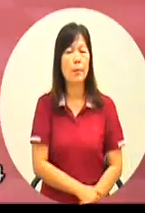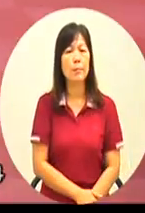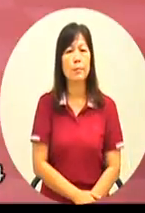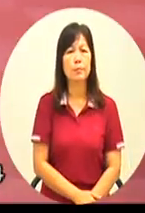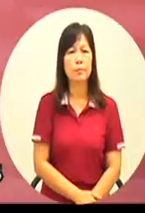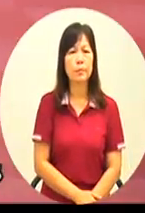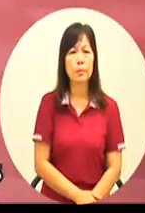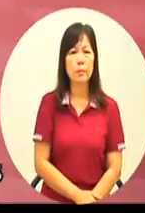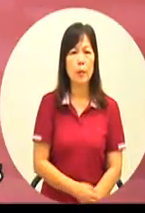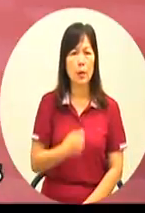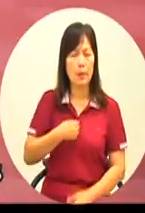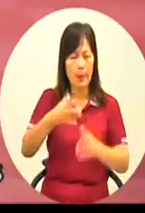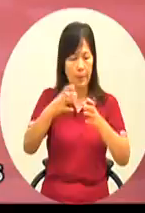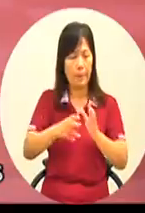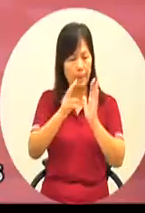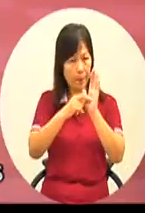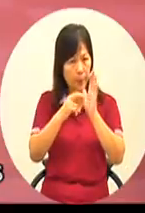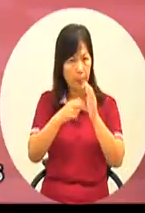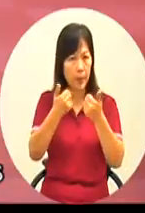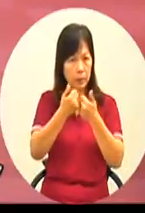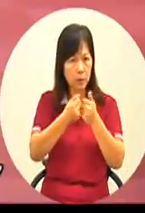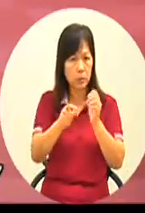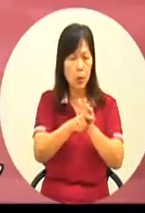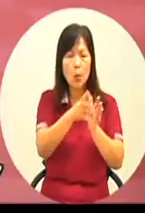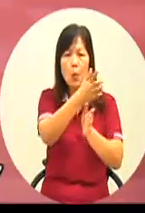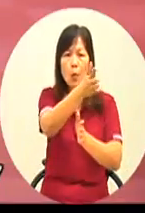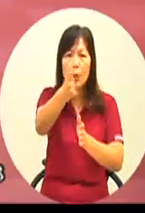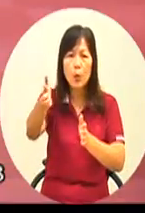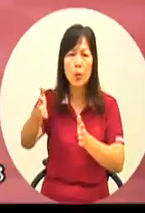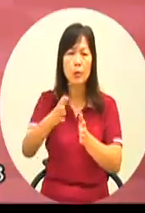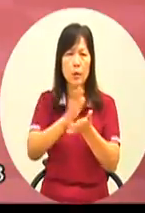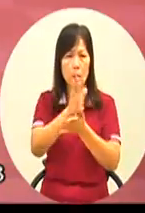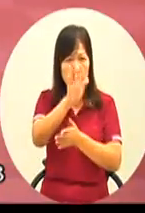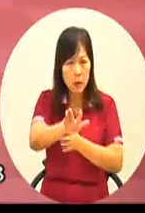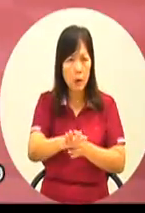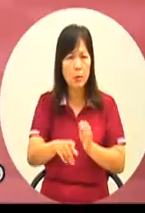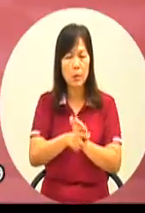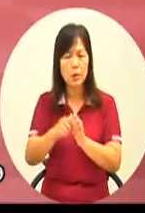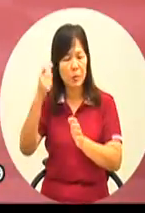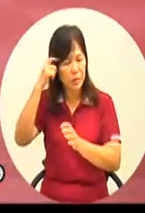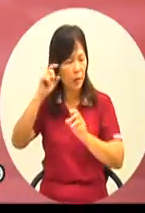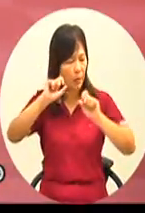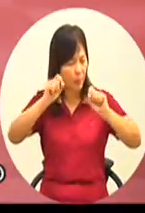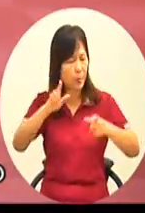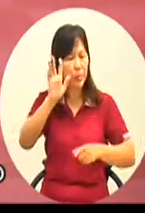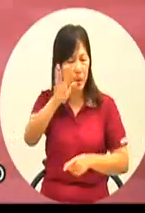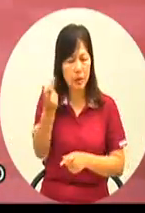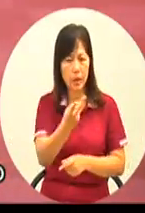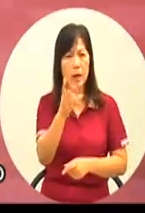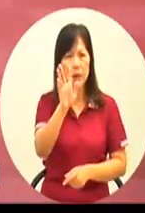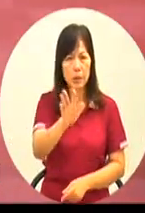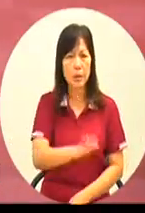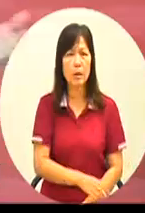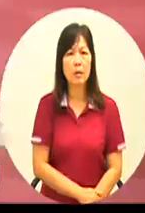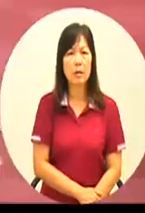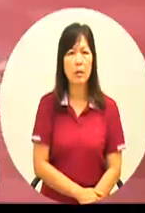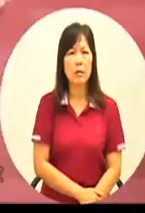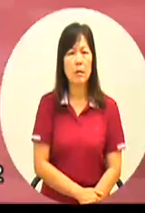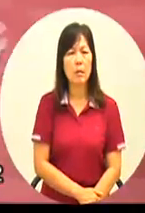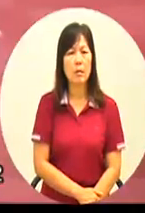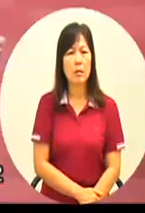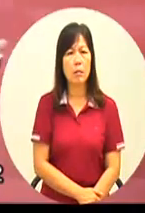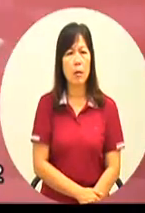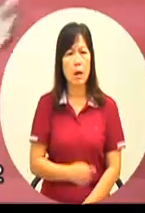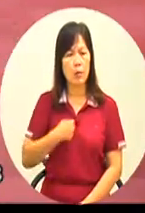举办的这个说明会民意调查资料回来的时候有正反两意，那正反两意 OK，